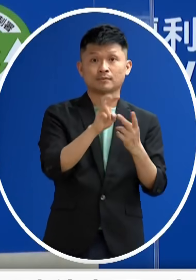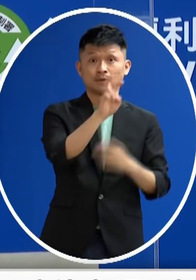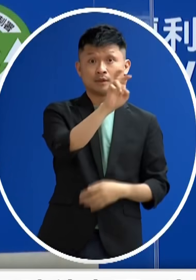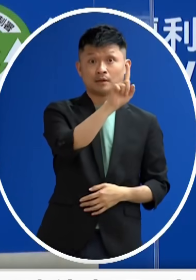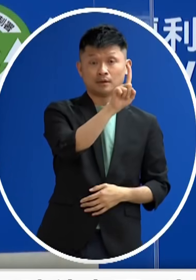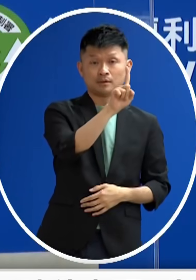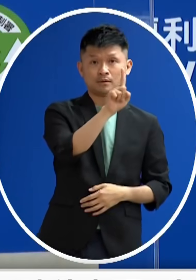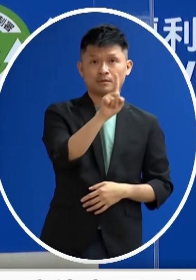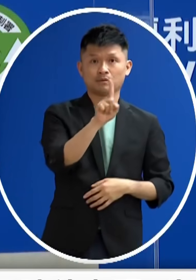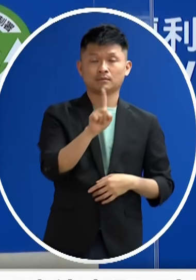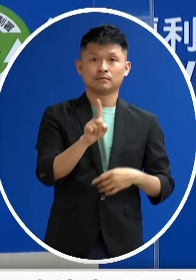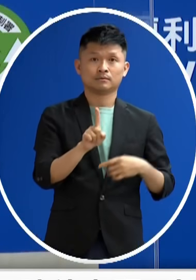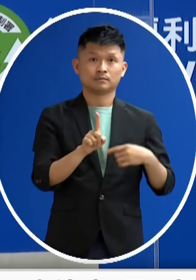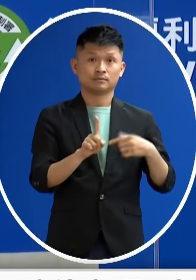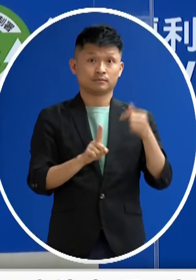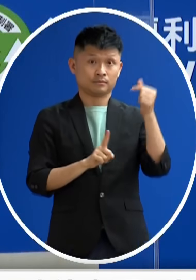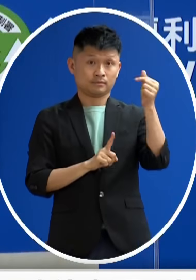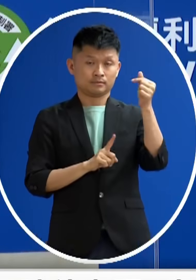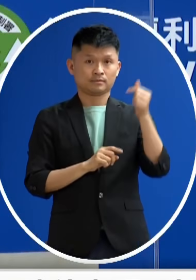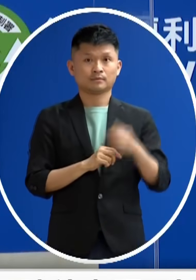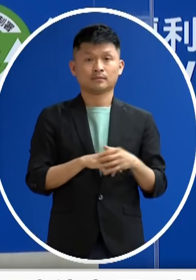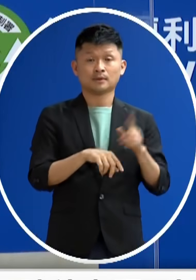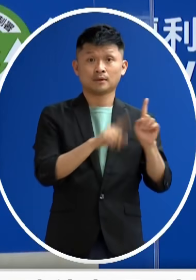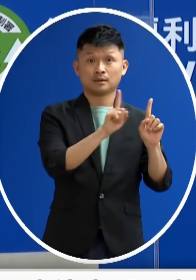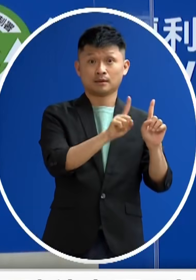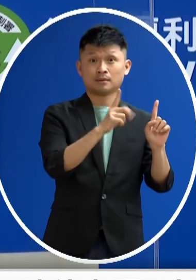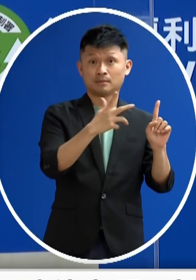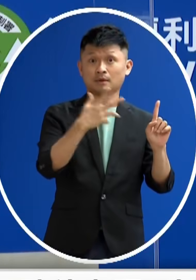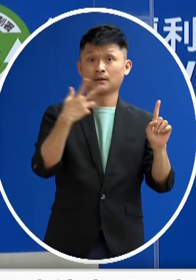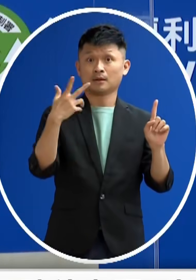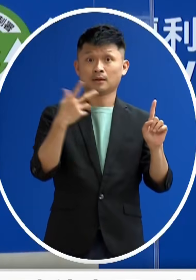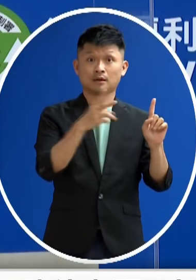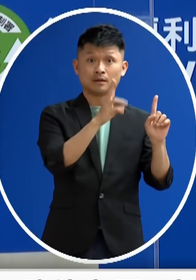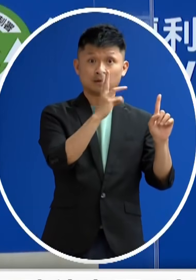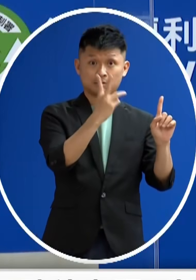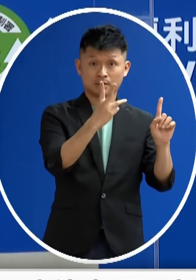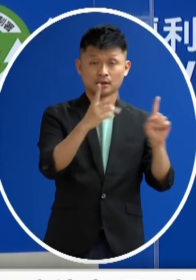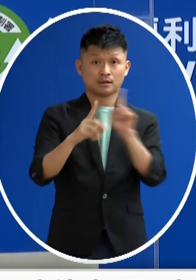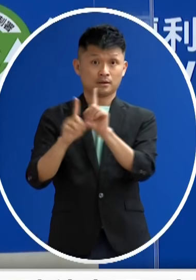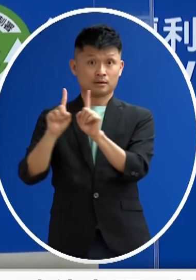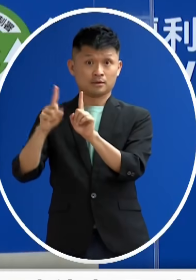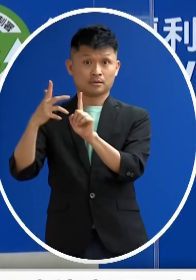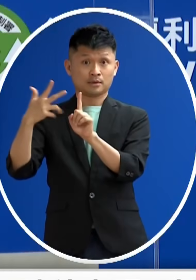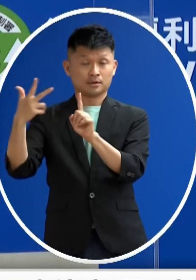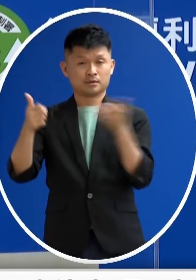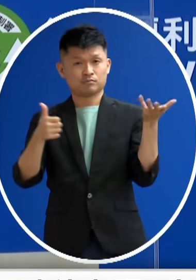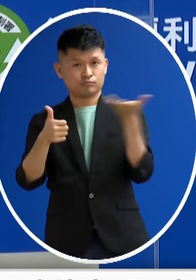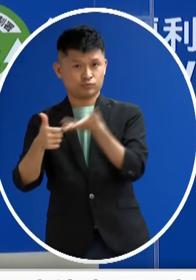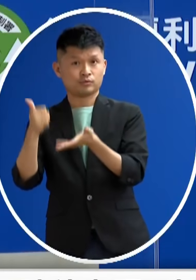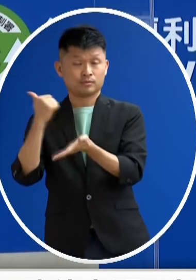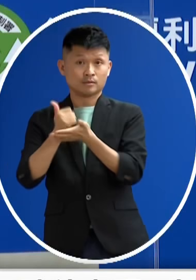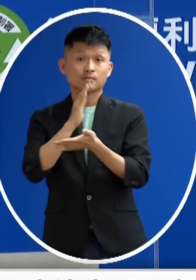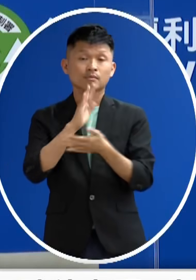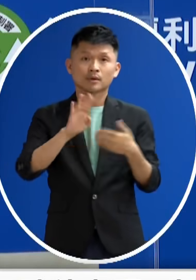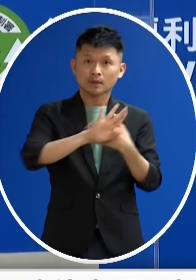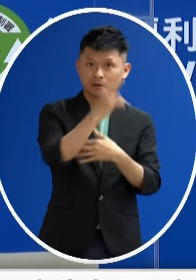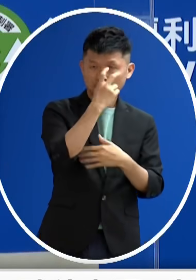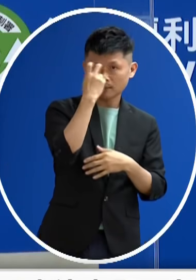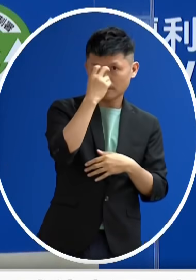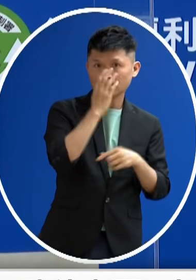性1名哈，那就是11、87，大概就是11、83乘以11、87，那仍然有2个检验中，那很快就会